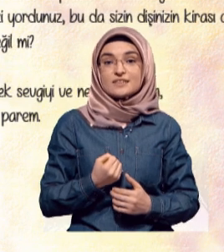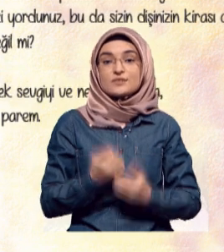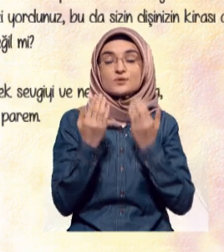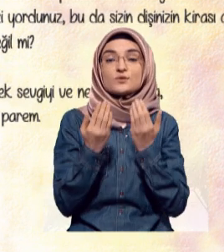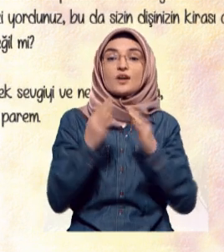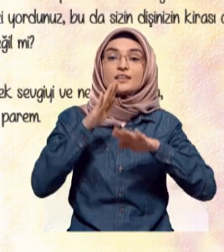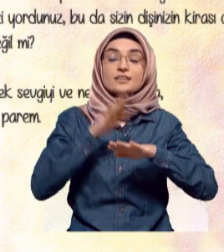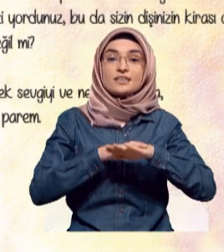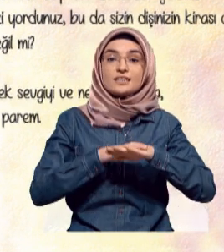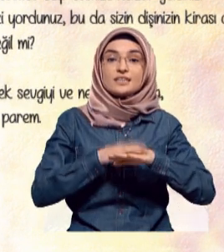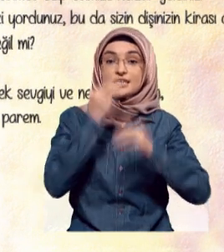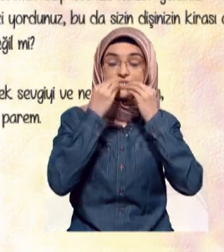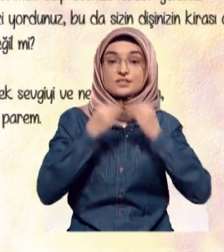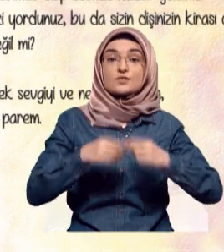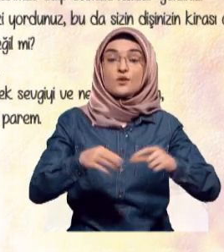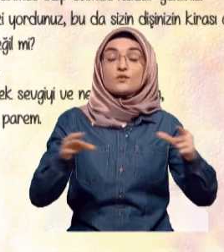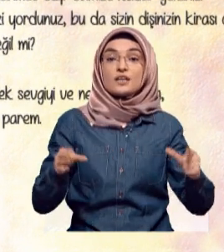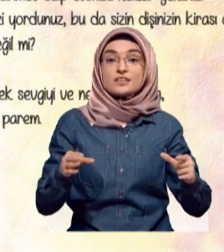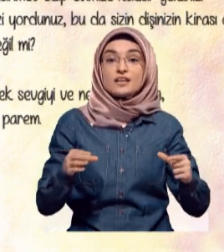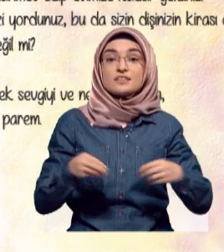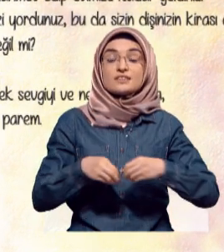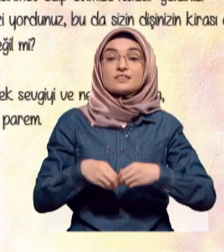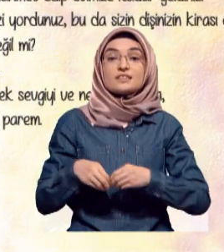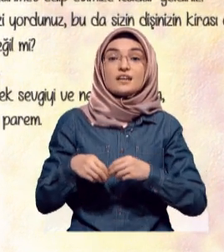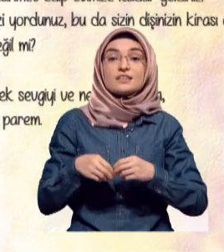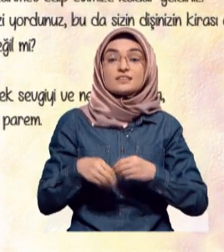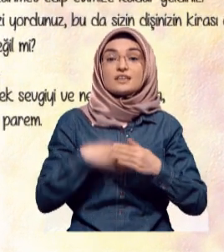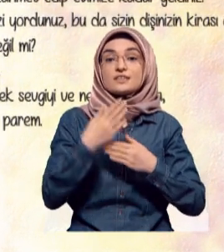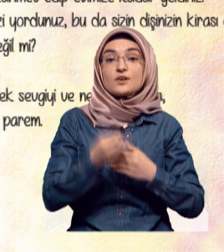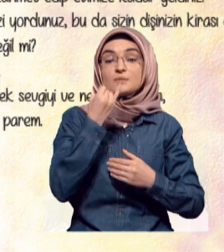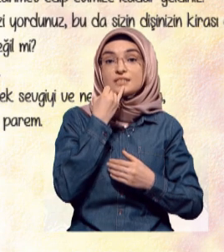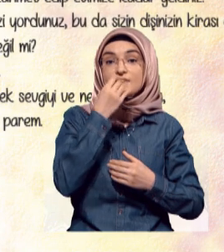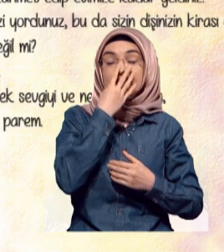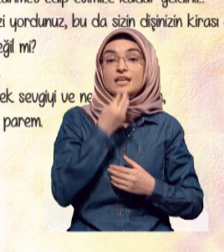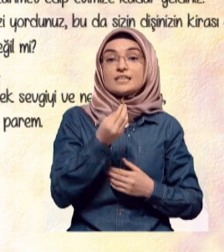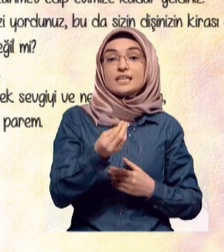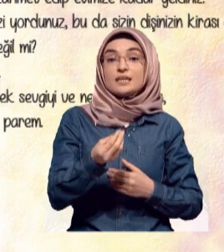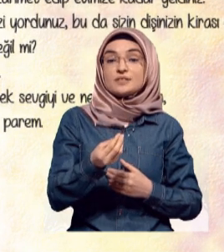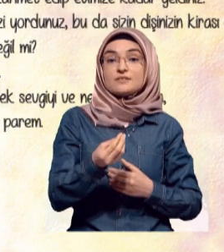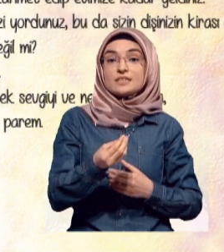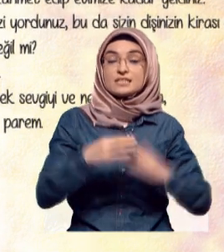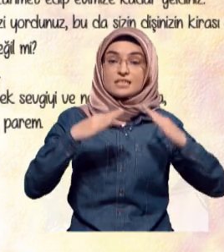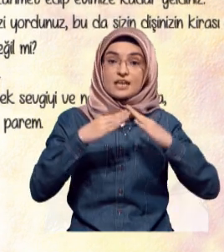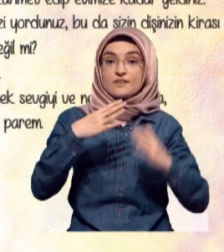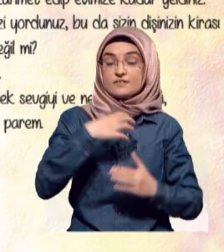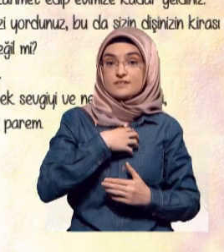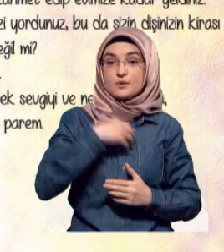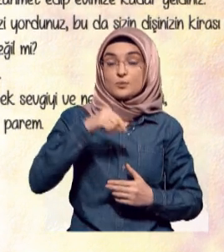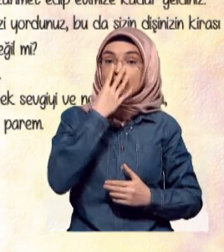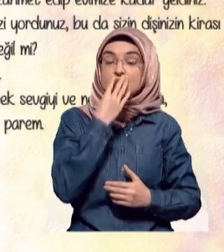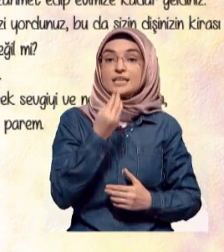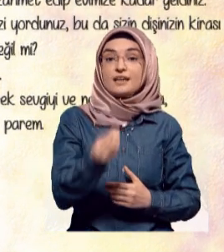ederiz. Sofradan kalktıktan sonra misafirlerimize hediyelerimizi veririz. Ev sahibi